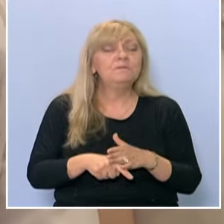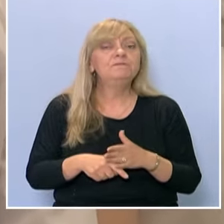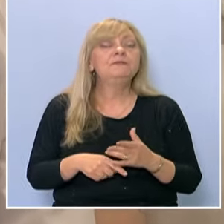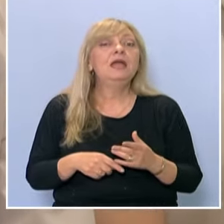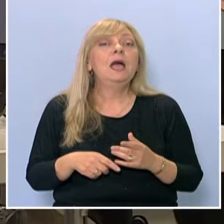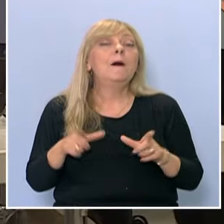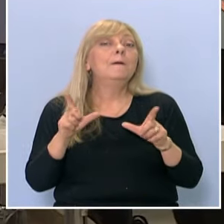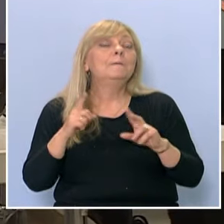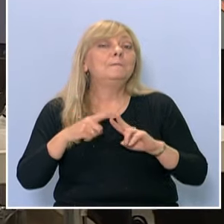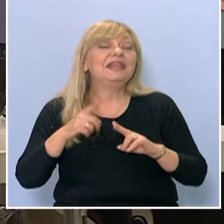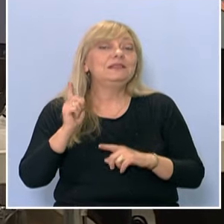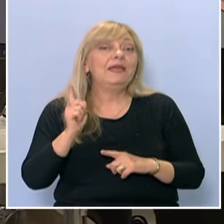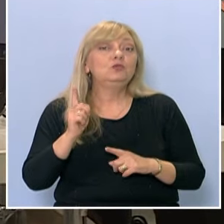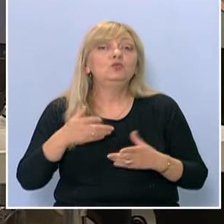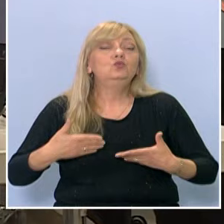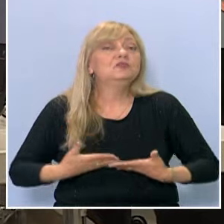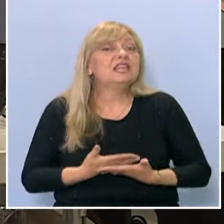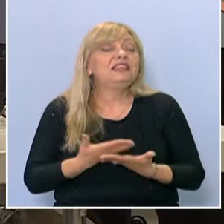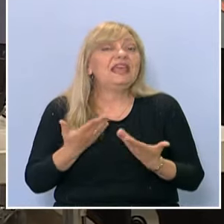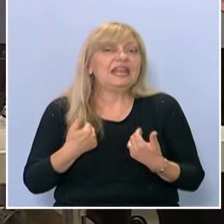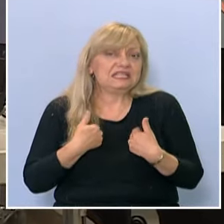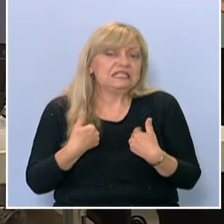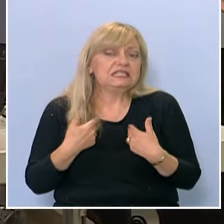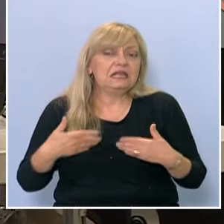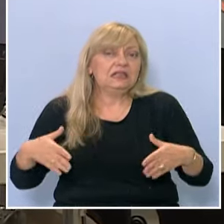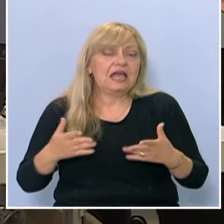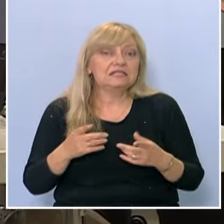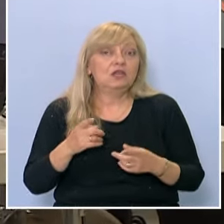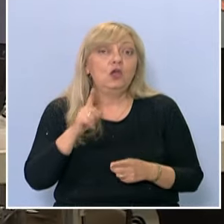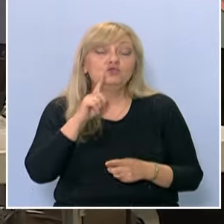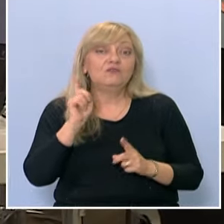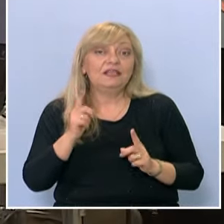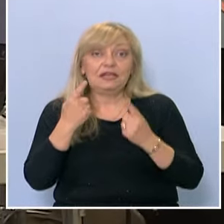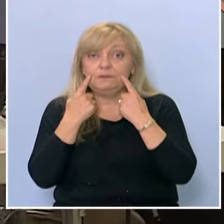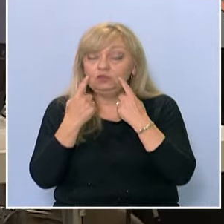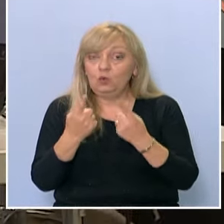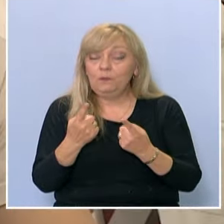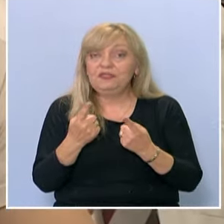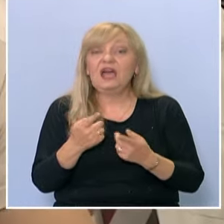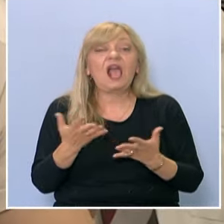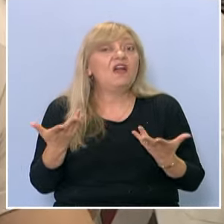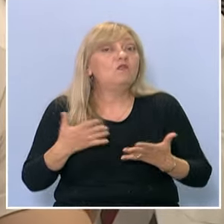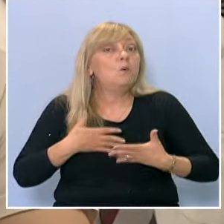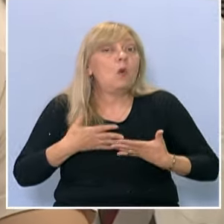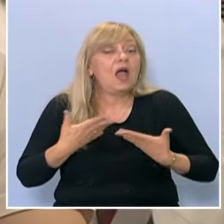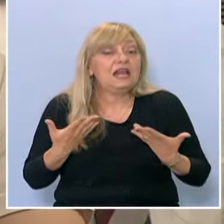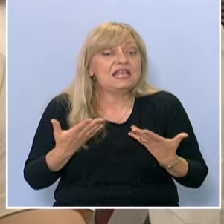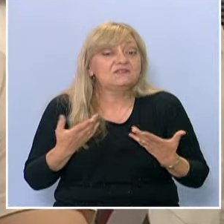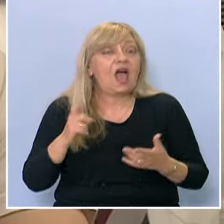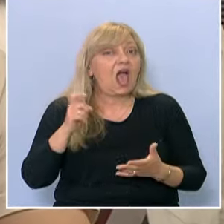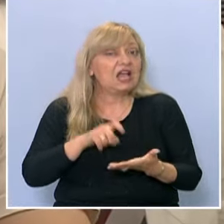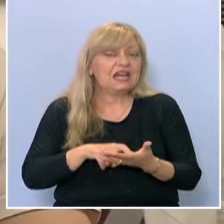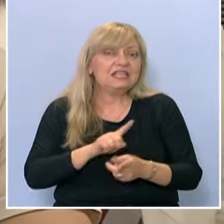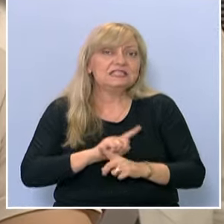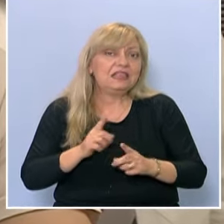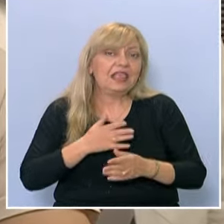предметите, в които са ни най-интересни. Първо човек трябва да пробва какво му харесва. Гаранция може не винаги да има, но винаги е хубаво да се